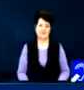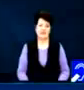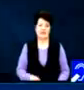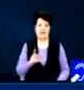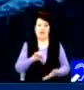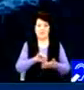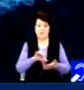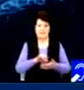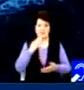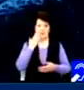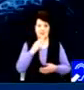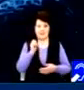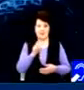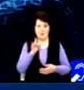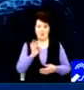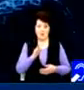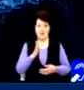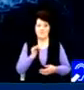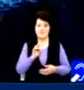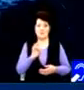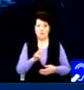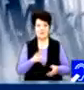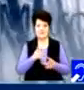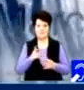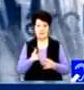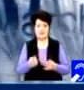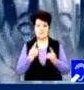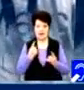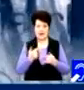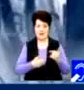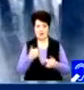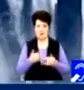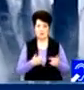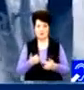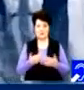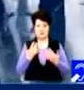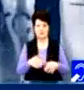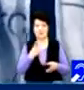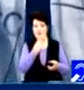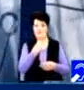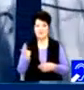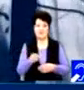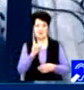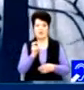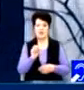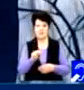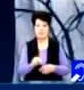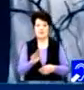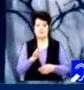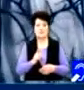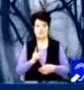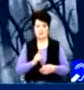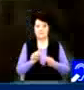reprezentanta României la Eurovision se pregătește intens de marele concurs a filmat deja videoclipul piesei și abia așteaptă să l